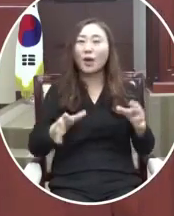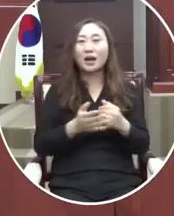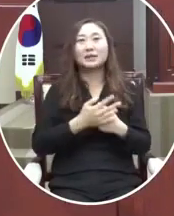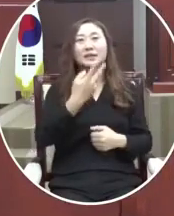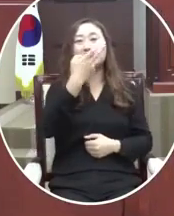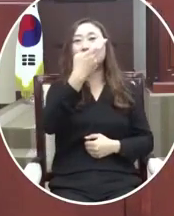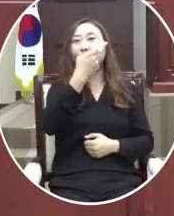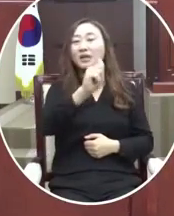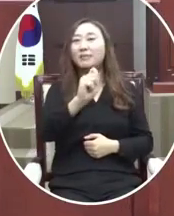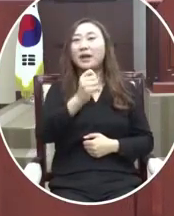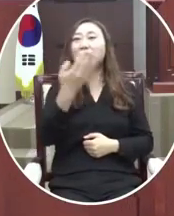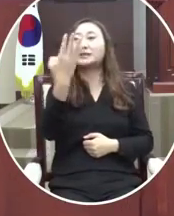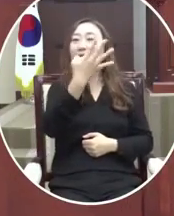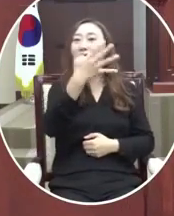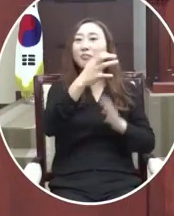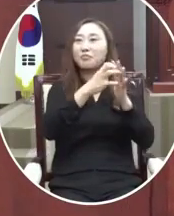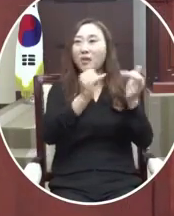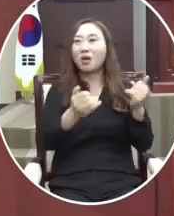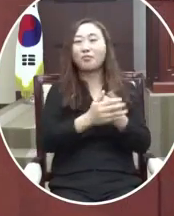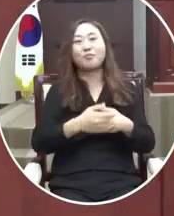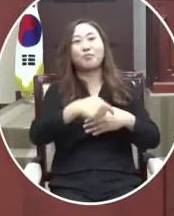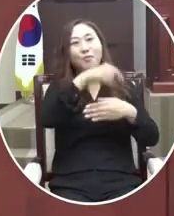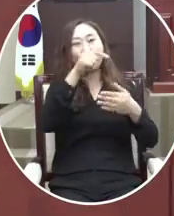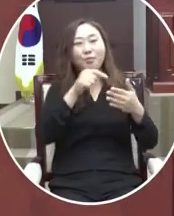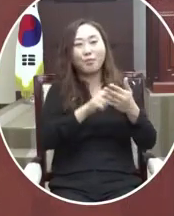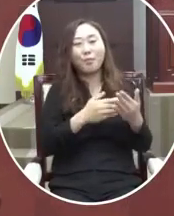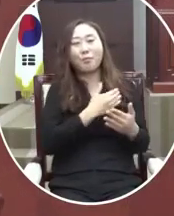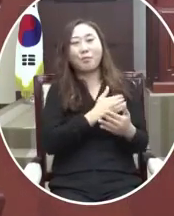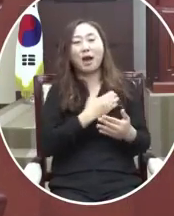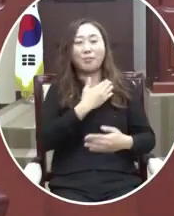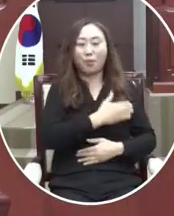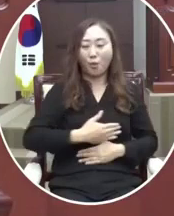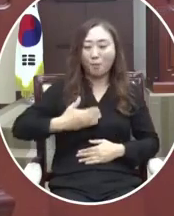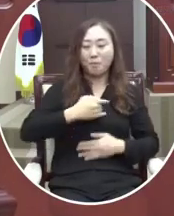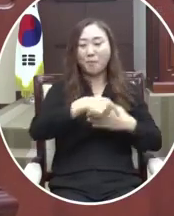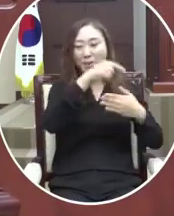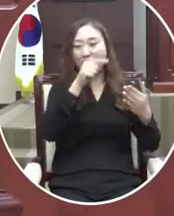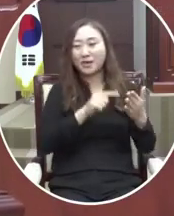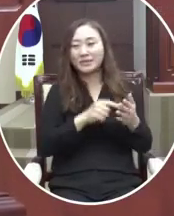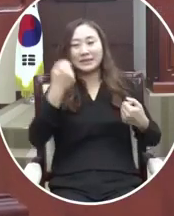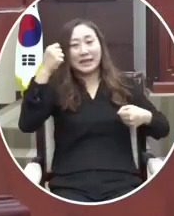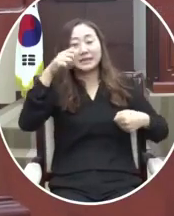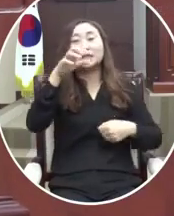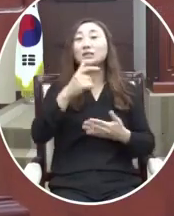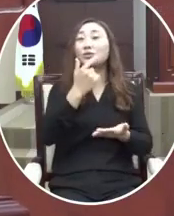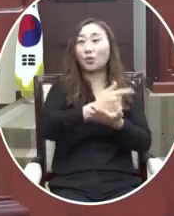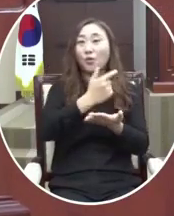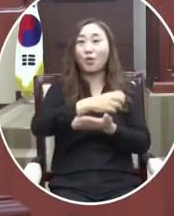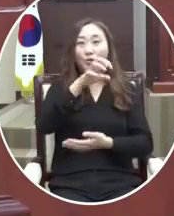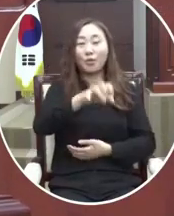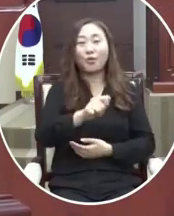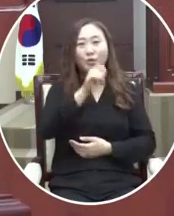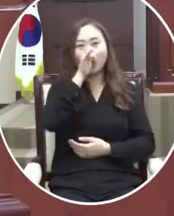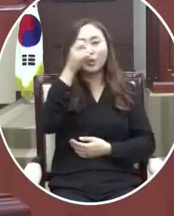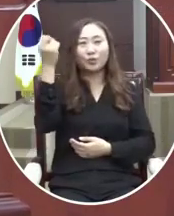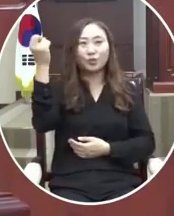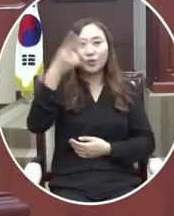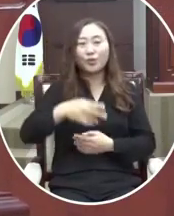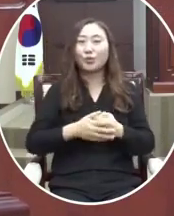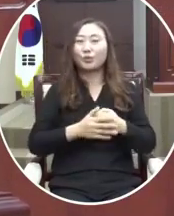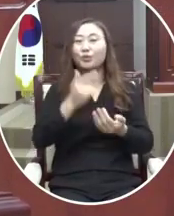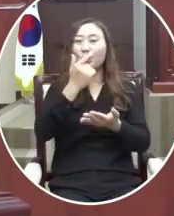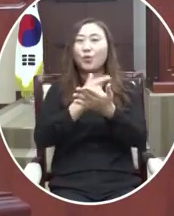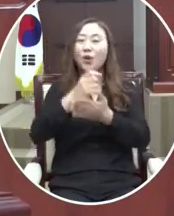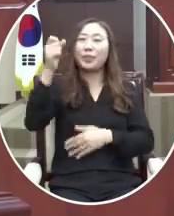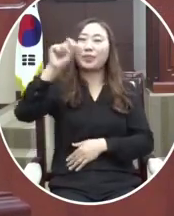12만 4천명의 뭔가 마음을 흔든 땡식 노원 그리고 서울을 대표하는 졸의 자리 자리매김할